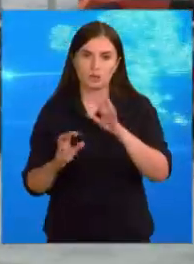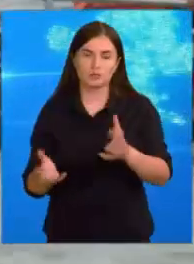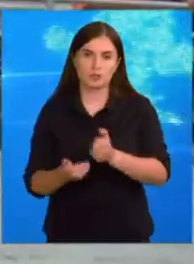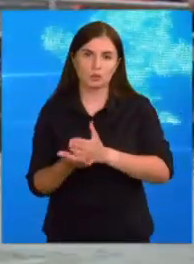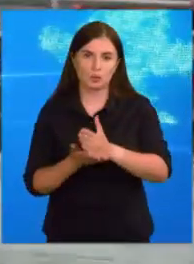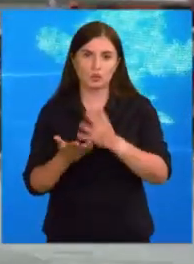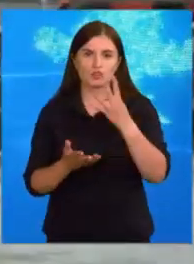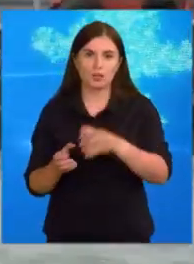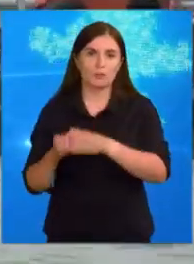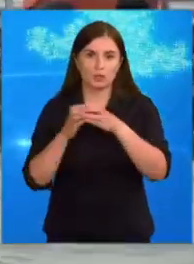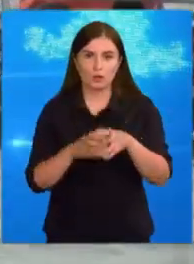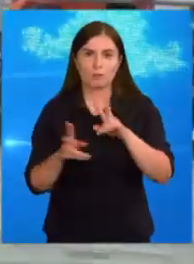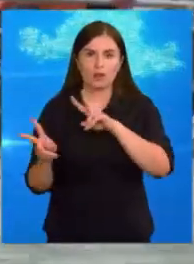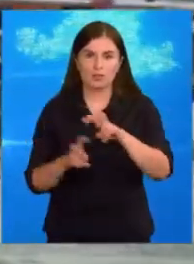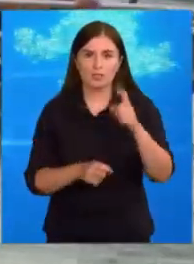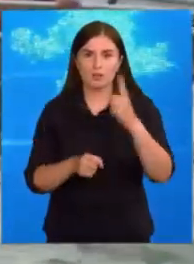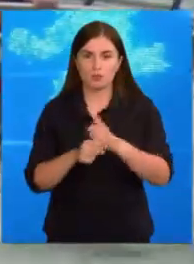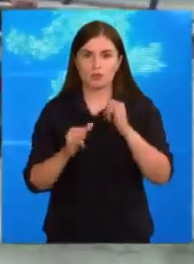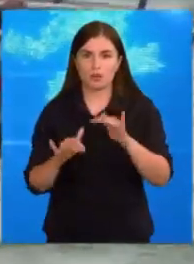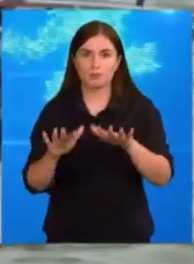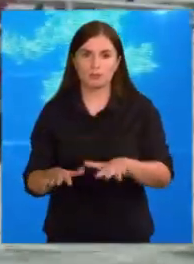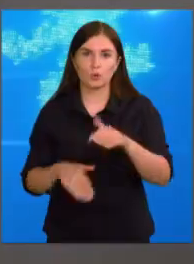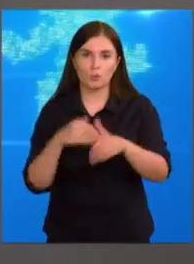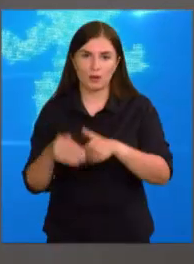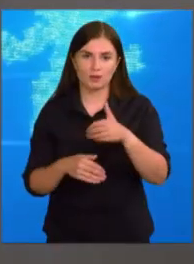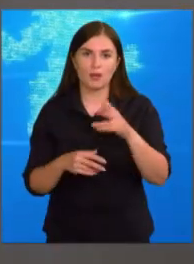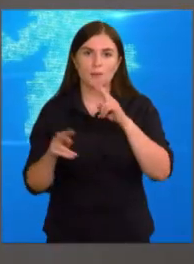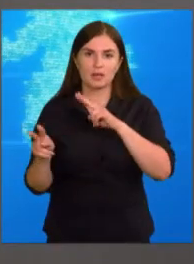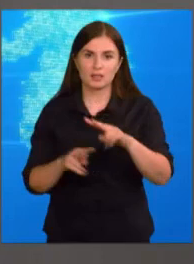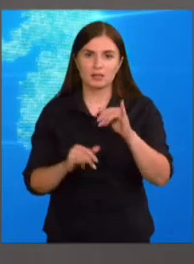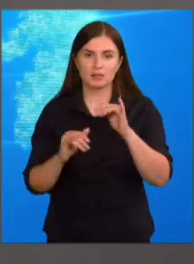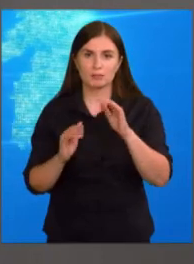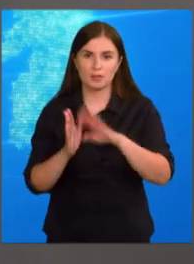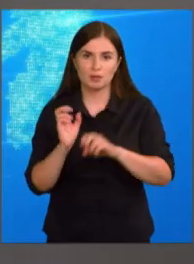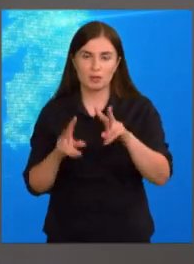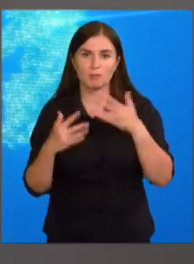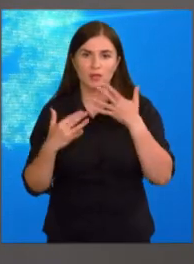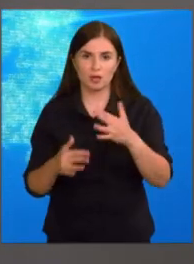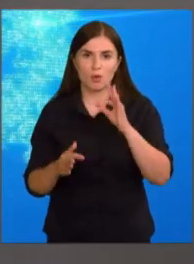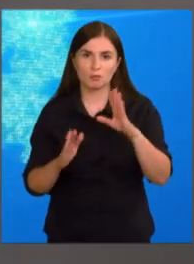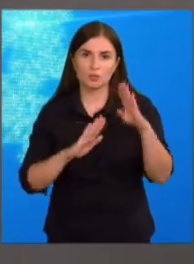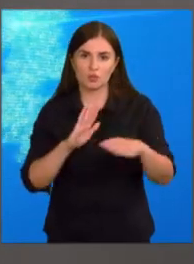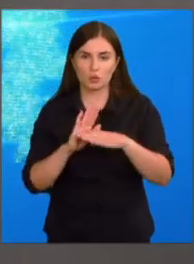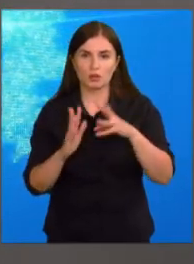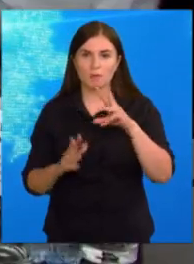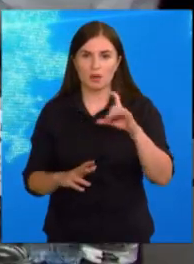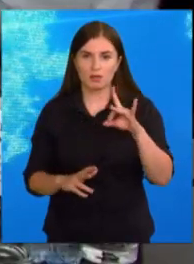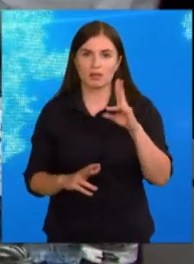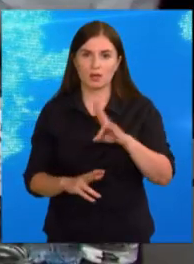бригады отправятся патрулировать запрещенные для купания места. Проследить за безопасностью горожан потребовала от подчиненных мэр Челябинска Наталья